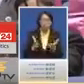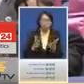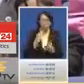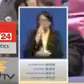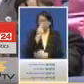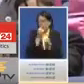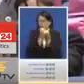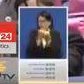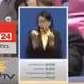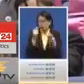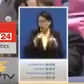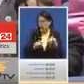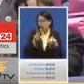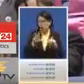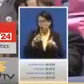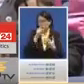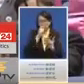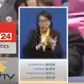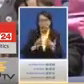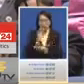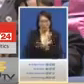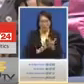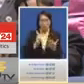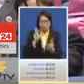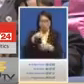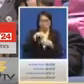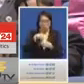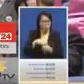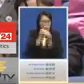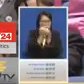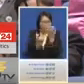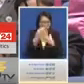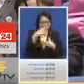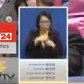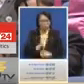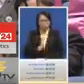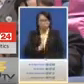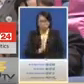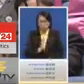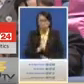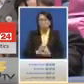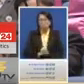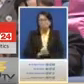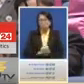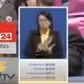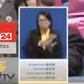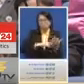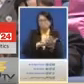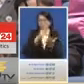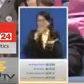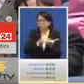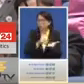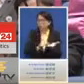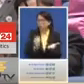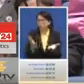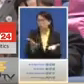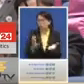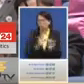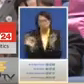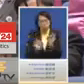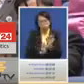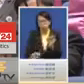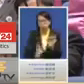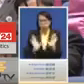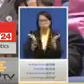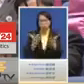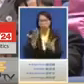ครับประเทศไทยต้องอยู่ด้วยหลักนิติรัฐนิติธรรมไม่มีในนโยบายแล้วที่สำคัญมากเพื่อนสมาชิก